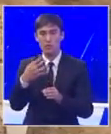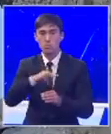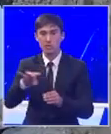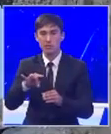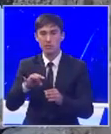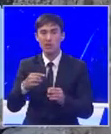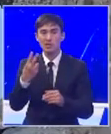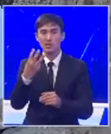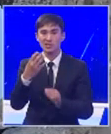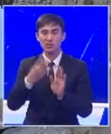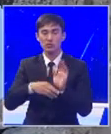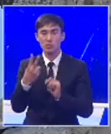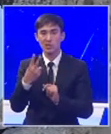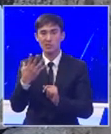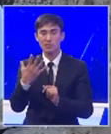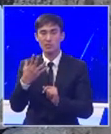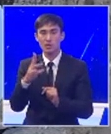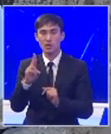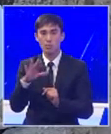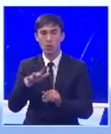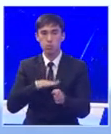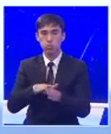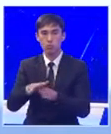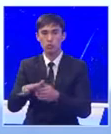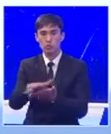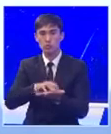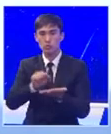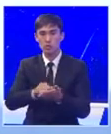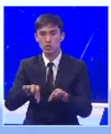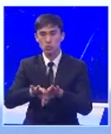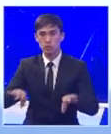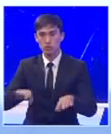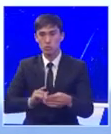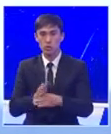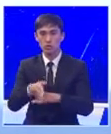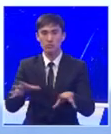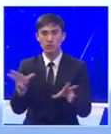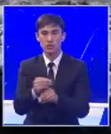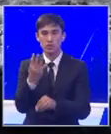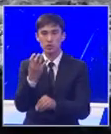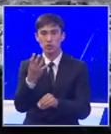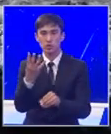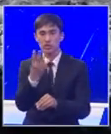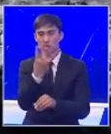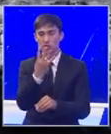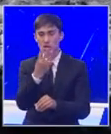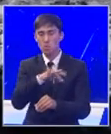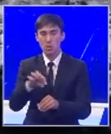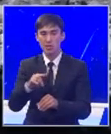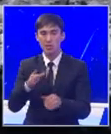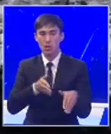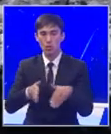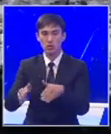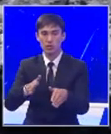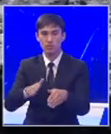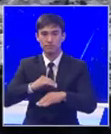На 395-м километре полностью смыт трубчатый переход, а вместе с ним и около 4 метров дорожного полотна.